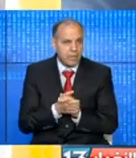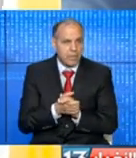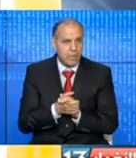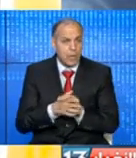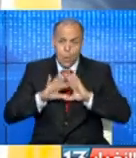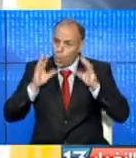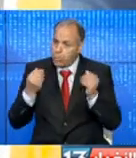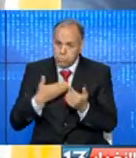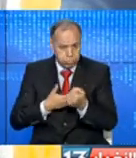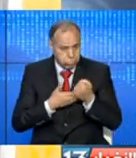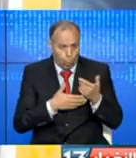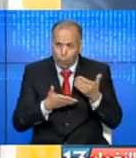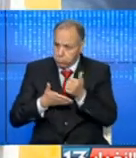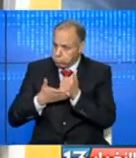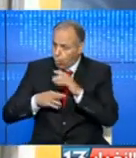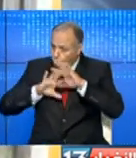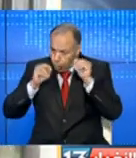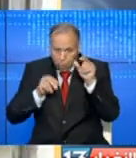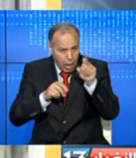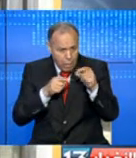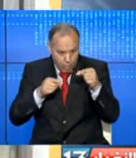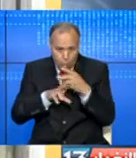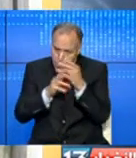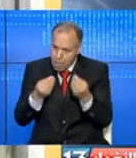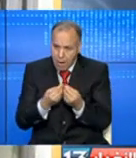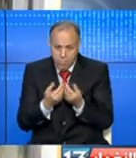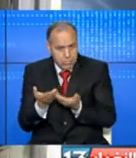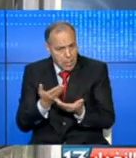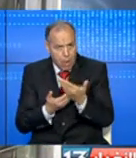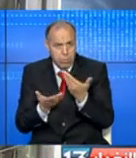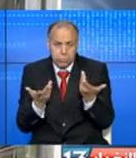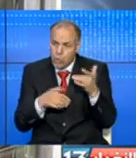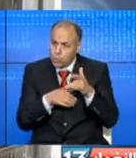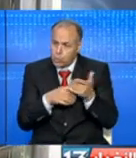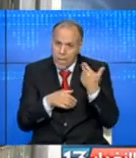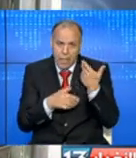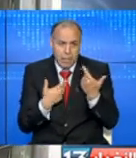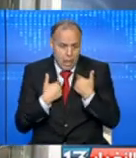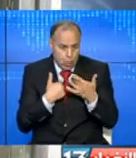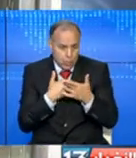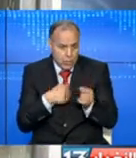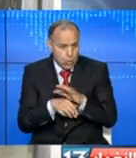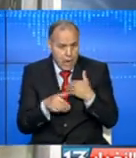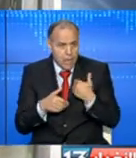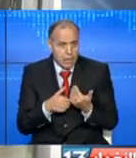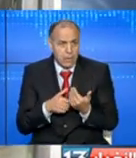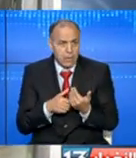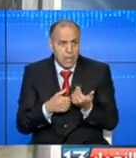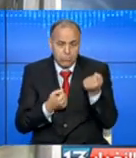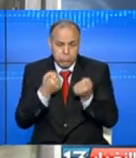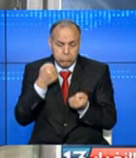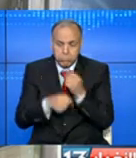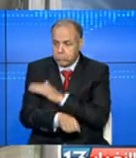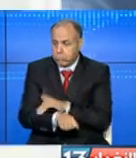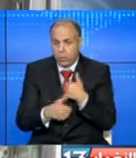الناس الكل، في صالح الركاب، في صالحنا زاد احنا متعرضين ديما أكثر حاجة، احنا متعرضين احنا الشوفرة ديما